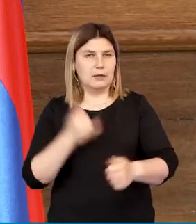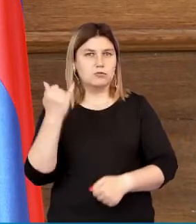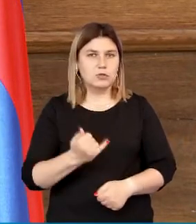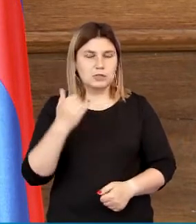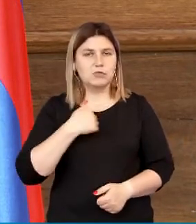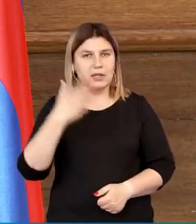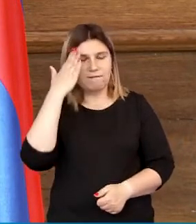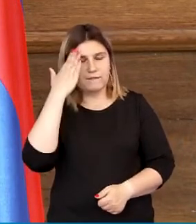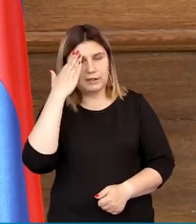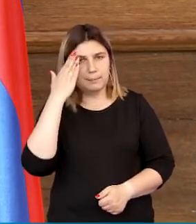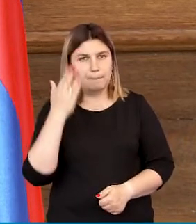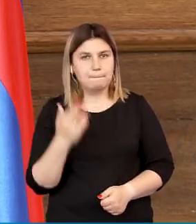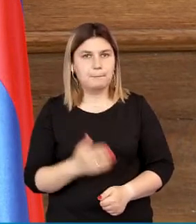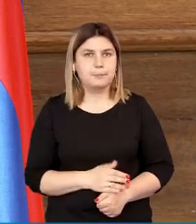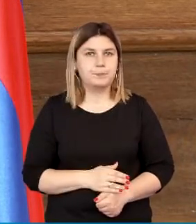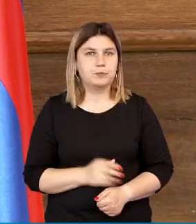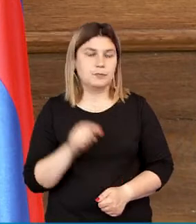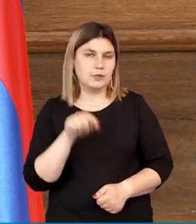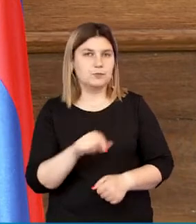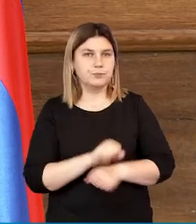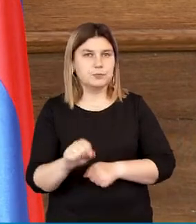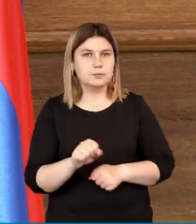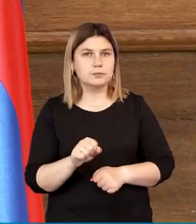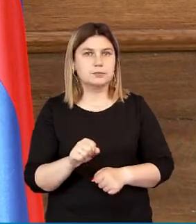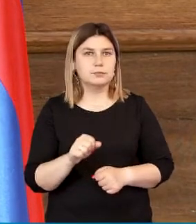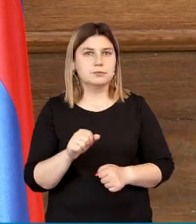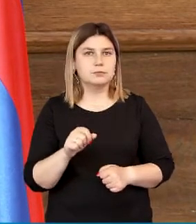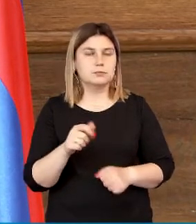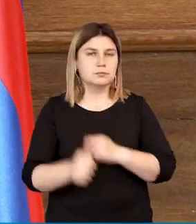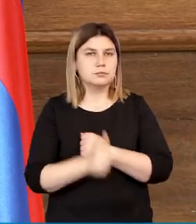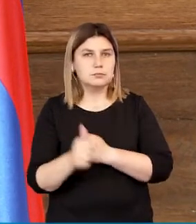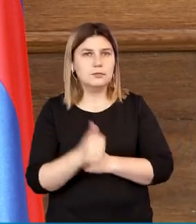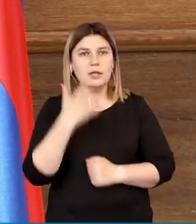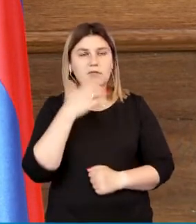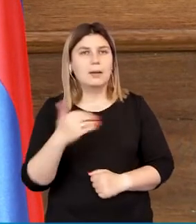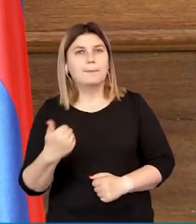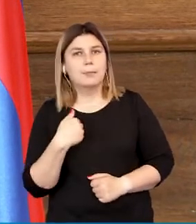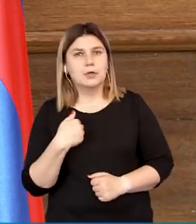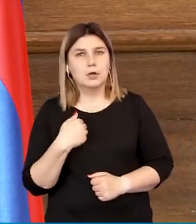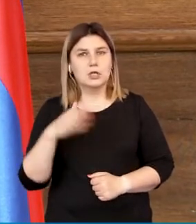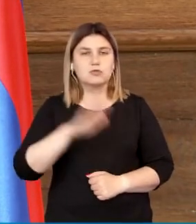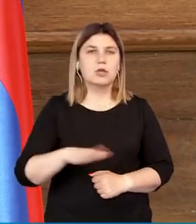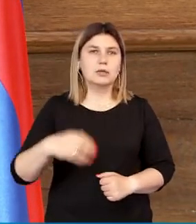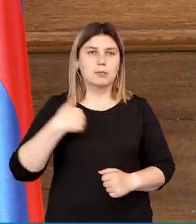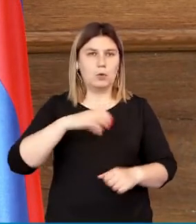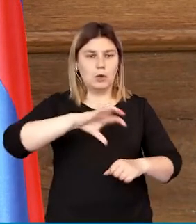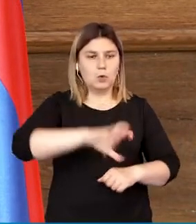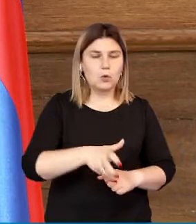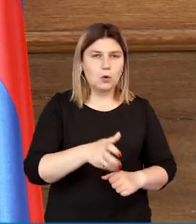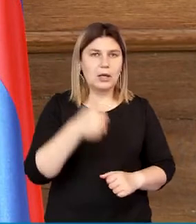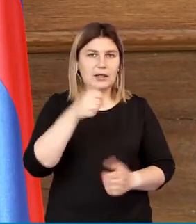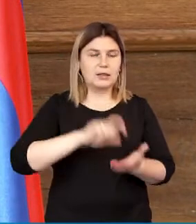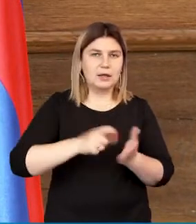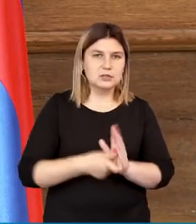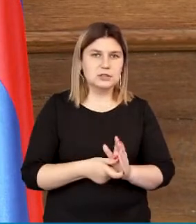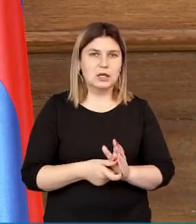że to jest związane z tym, że wcześniej bywało tak, że dzieci były grupowane w jednej sali,